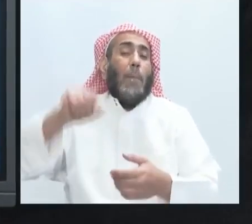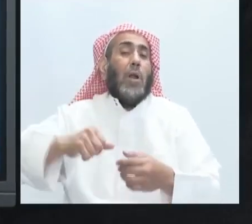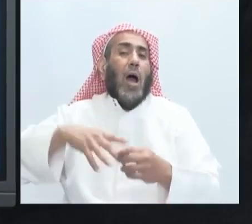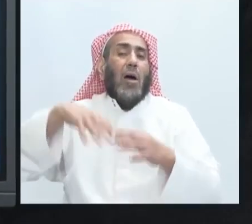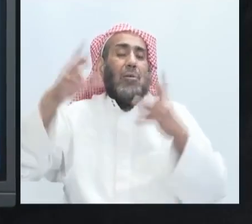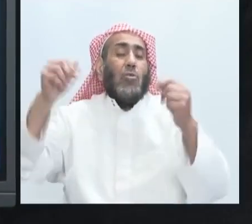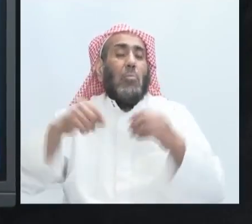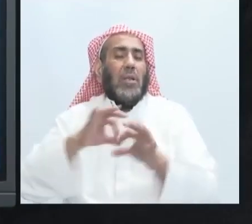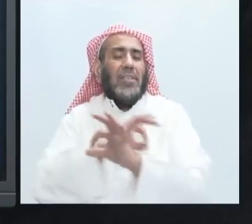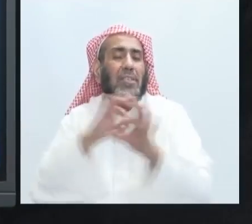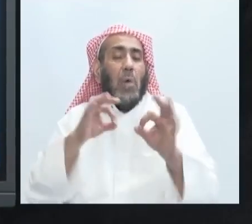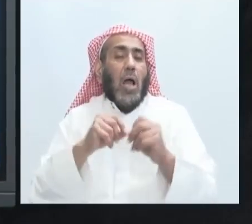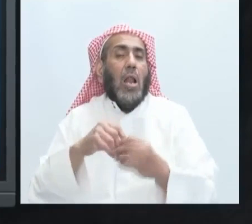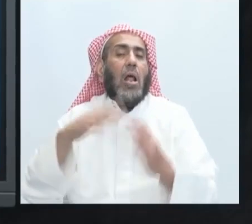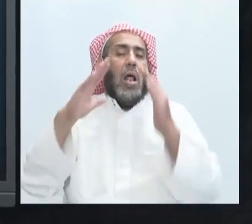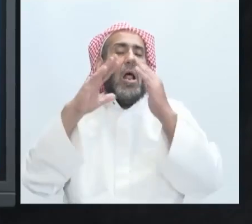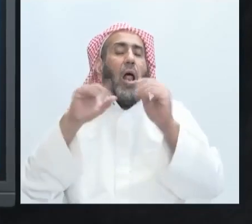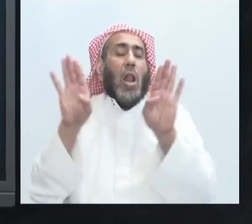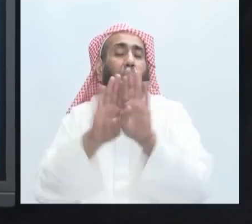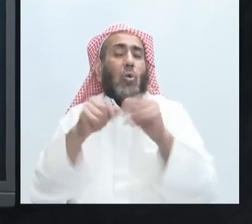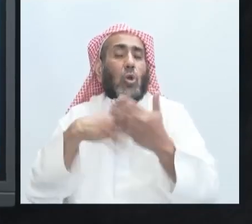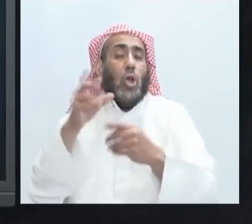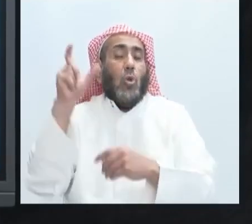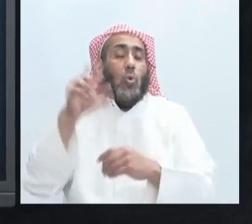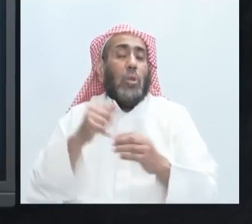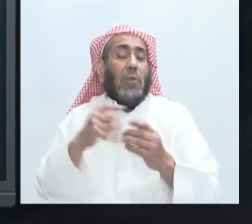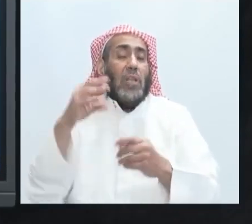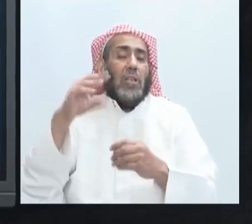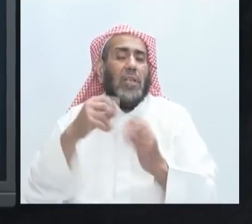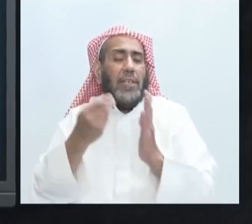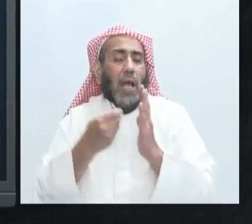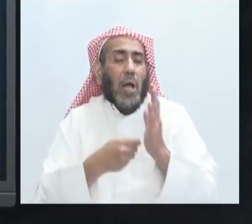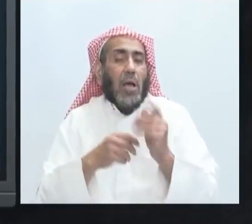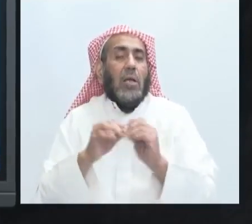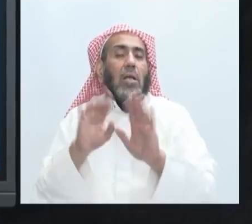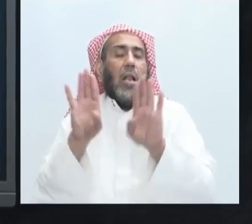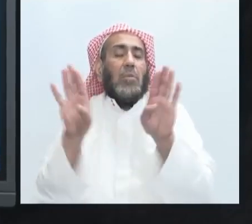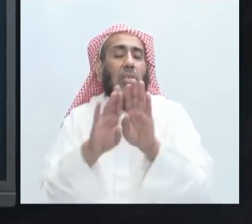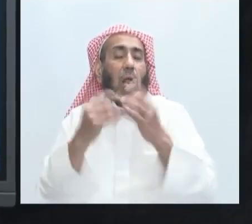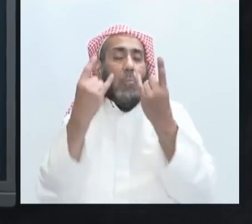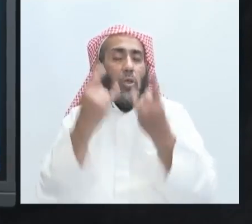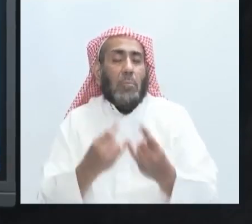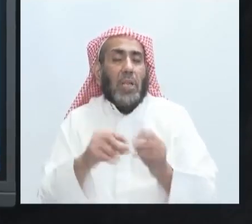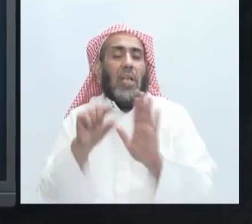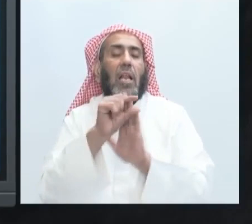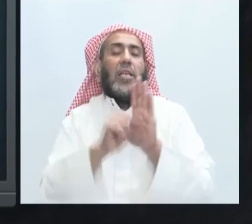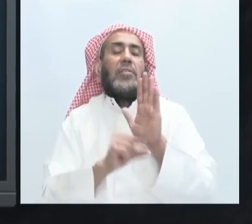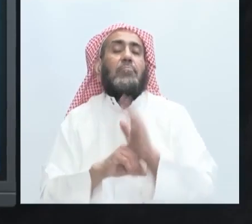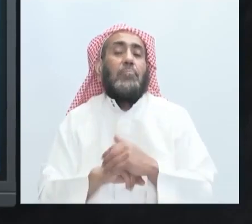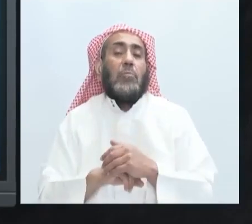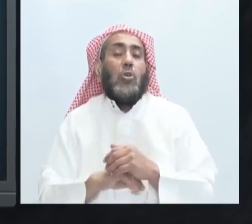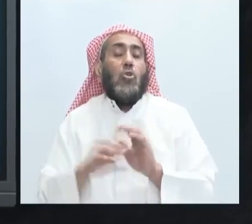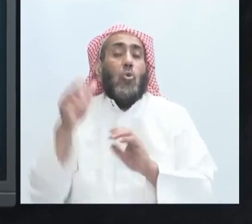ذلك مرحله اكتمال المسرحيه حيث خرج الادباء في دائره التعبير الشعري الى كتابه المسرحيه المكتمله العناصر